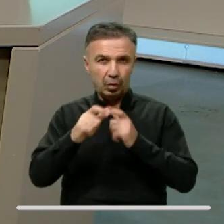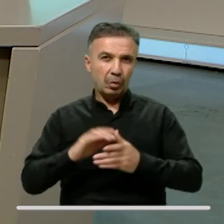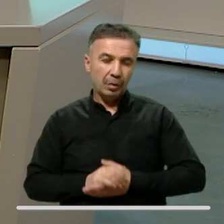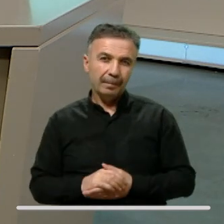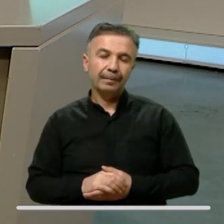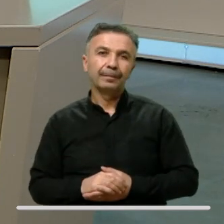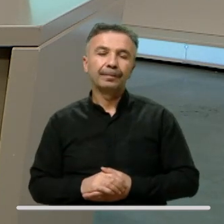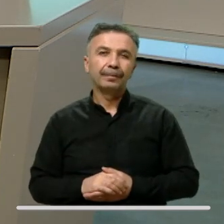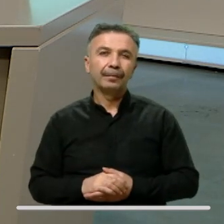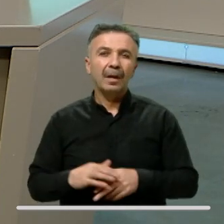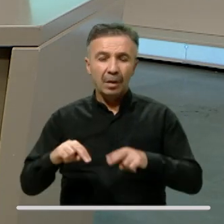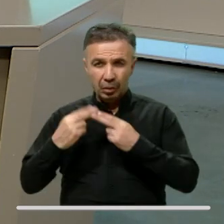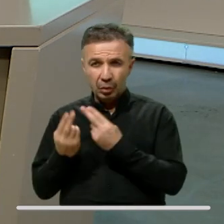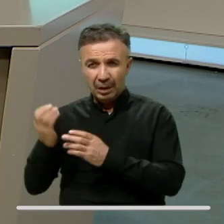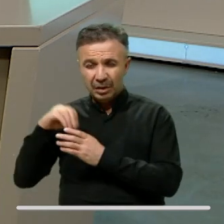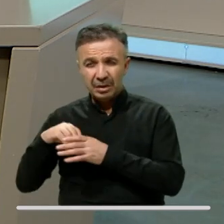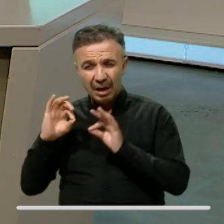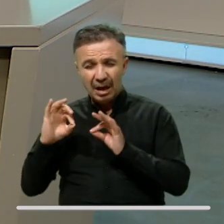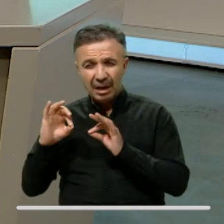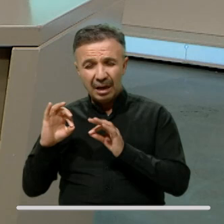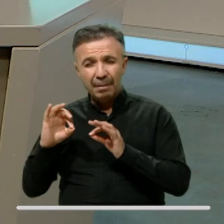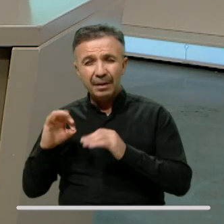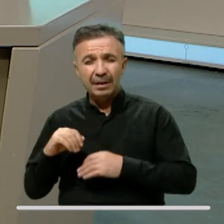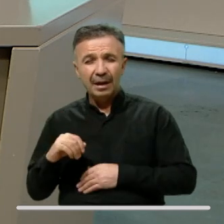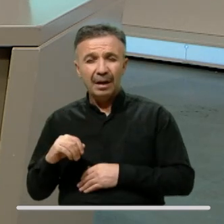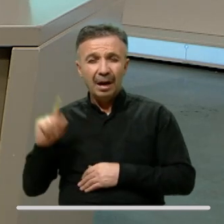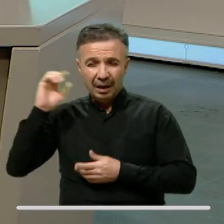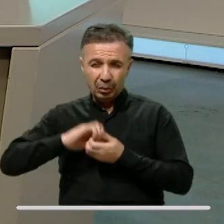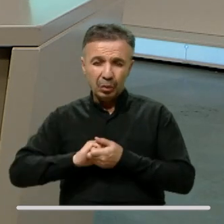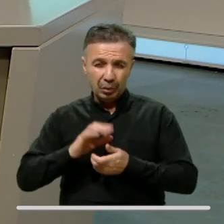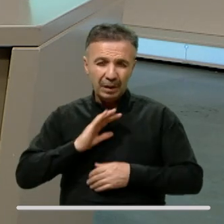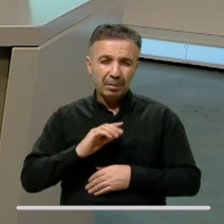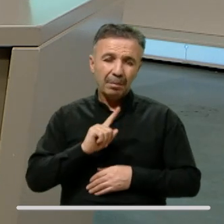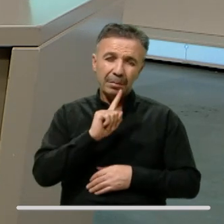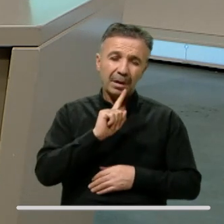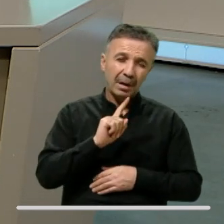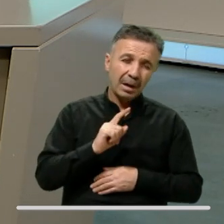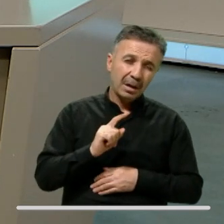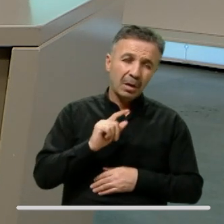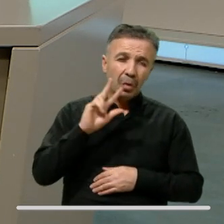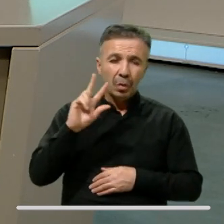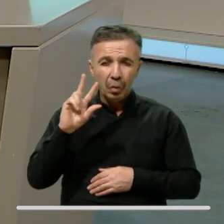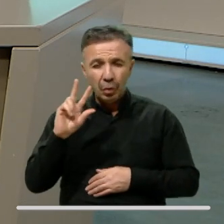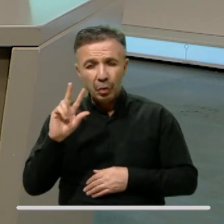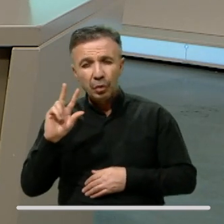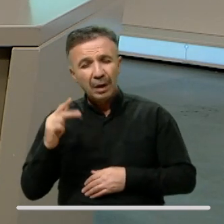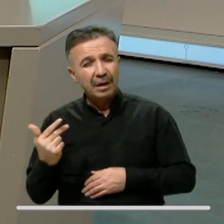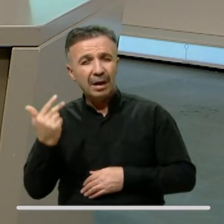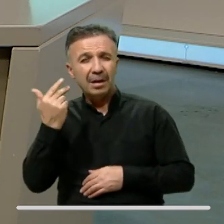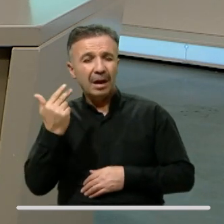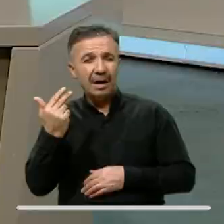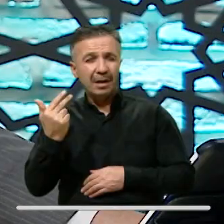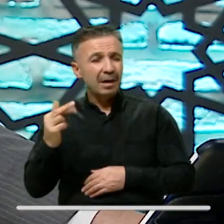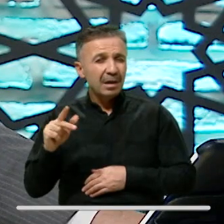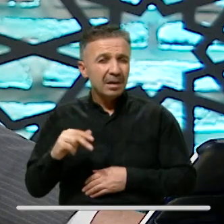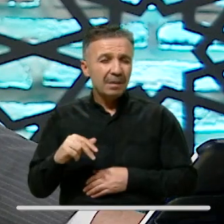hiç değiştirmeyeceğim. Dünyada elbette evliya bulunur. Din kitaplarında birler, üçler, yedirler, kırklar, beş yüzler gibi adlandırılan evliyalar